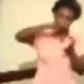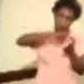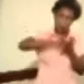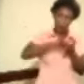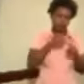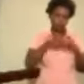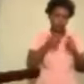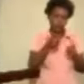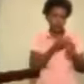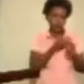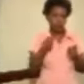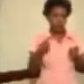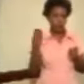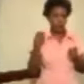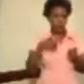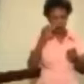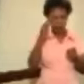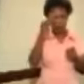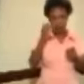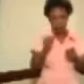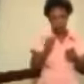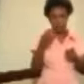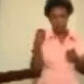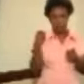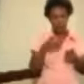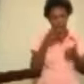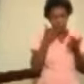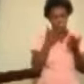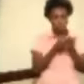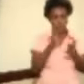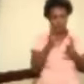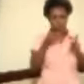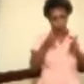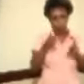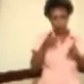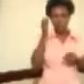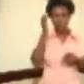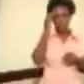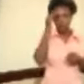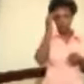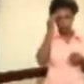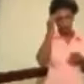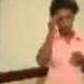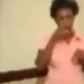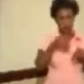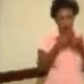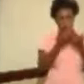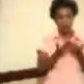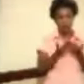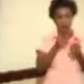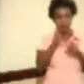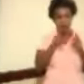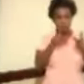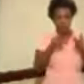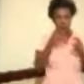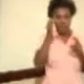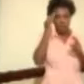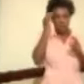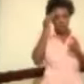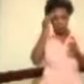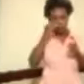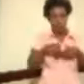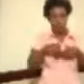gagnons en Haïti même et dans la diaspora, un réservoir de techniciens